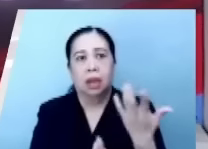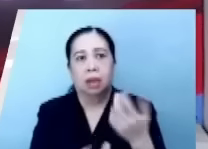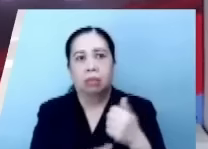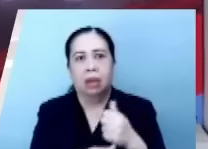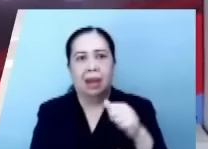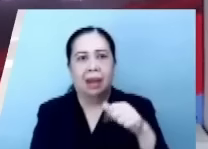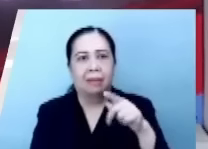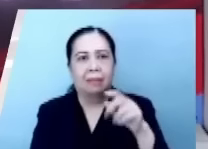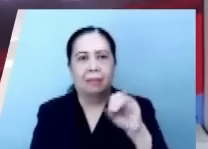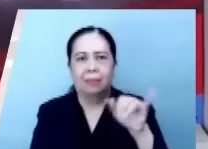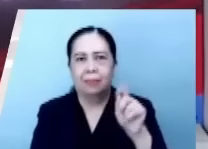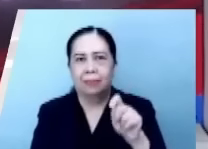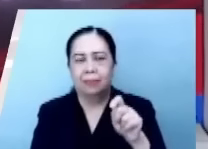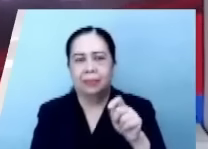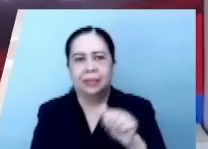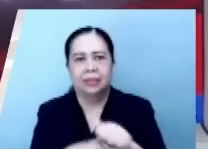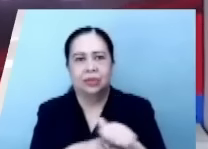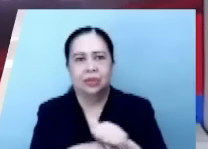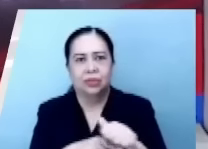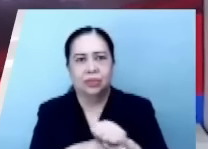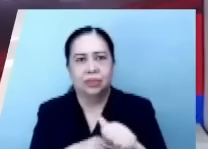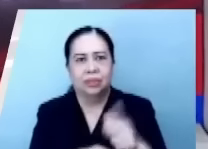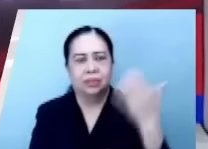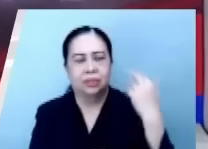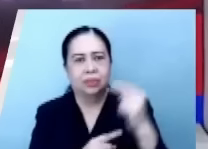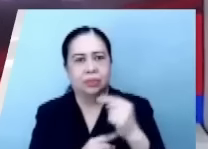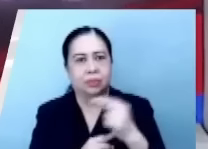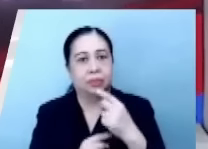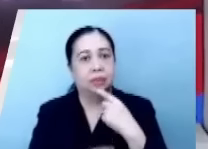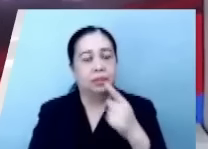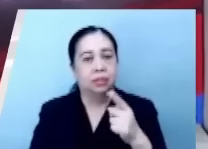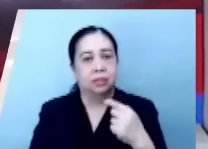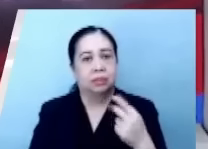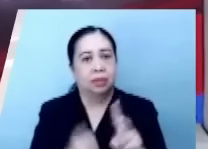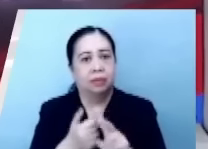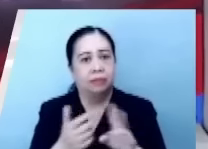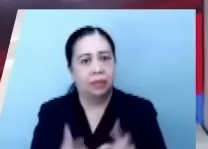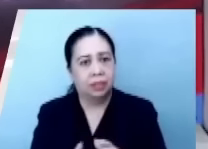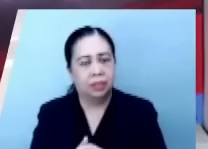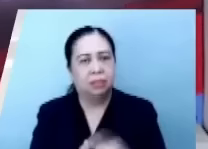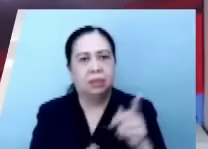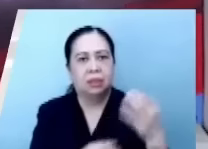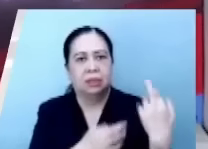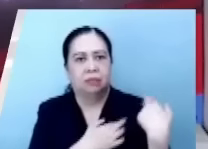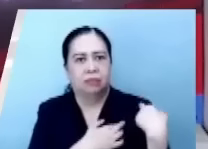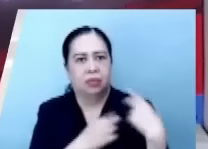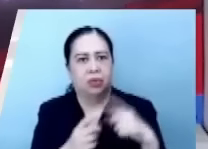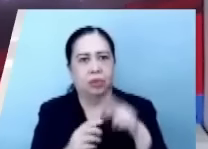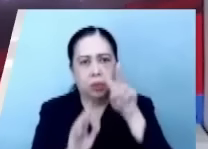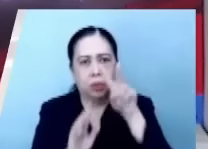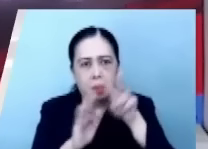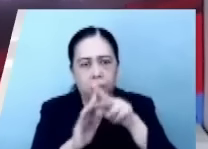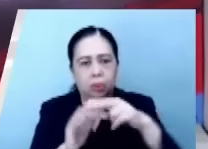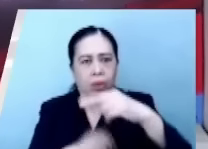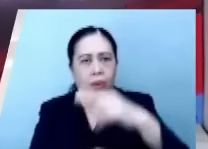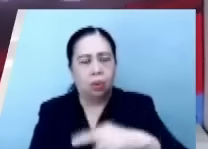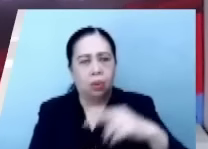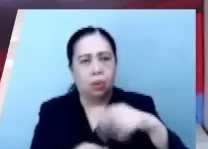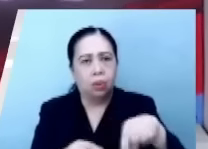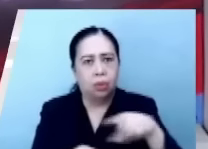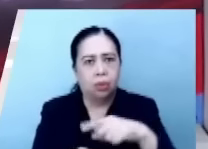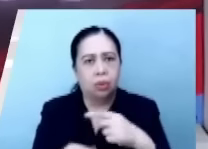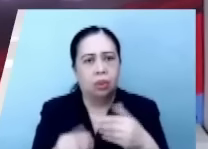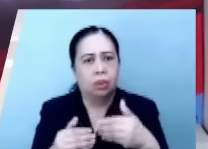training noong Nobyembre. Giit ng mga kaanak ng biktima, may kapabayaan lalo't na videohang lumutang muna ang biktima